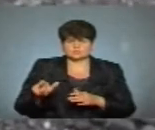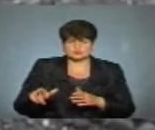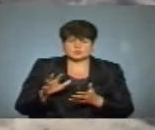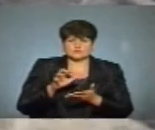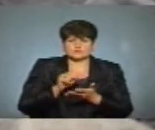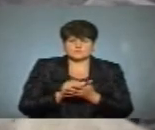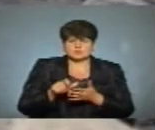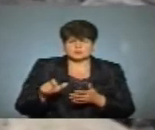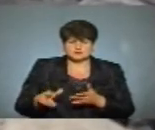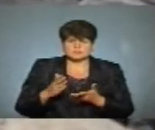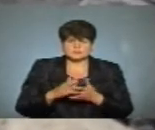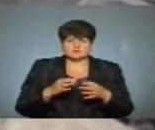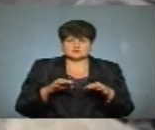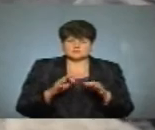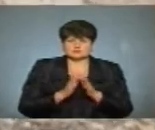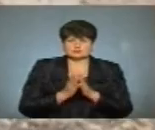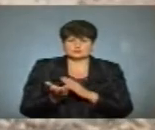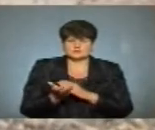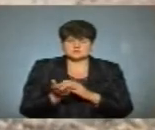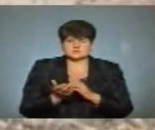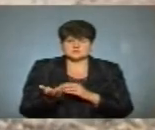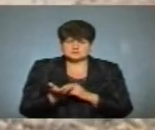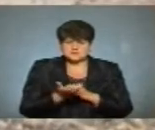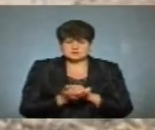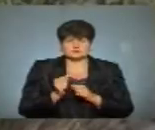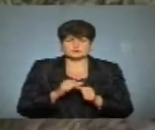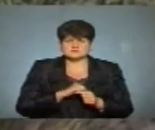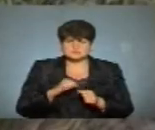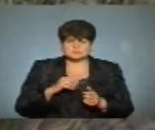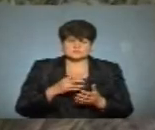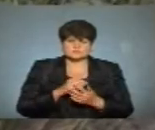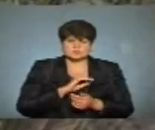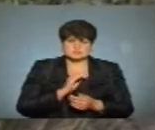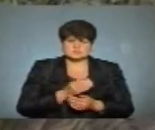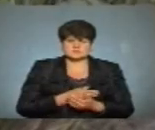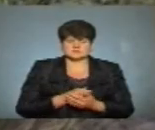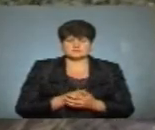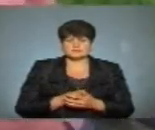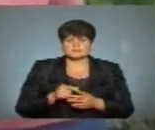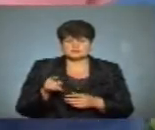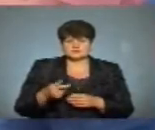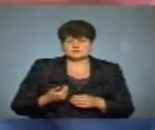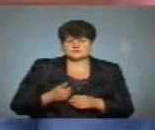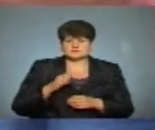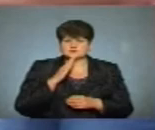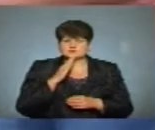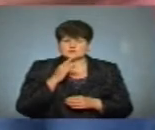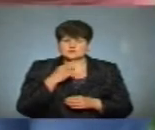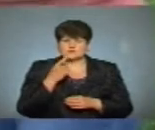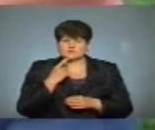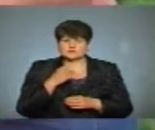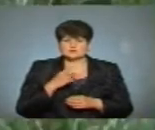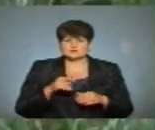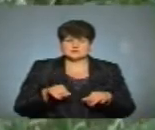орендарів, вони теж мають транспорт, будемо просити. І трошки будемо самі, трошки своїми силами. На вулиці Кольонія живе Галина Бабак. Жінка